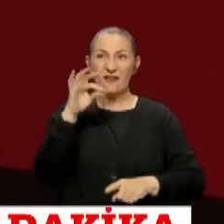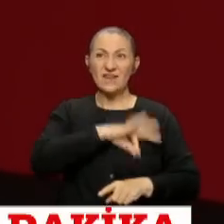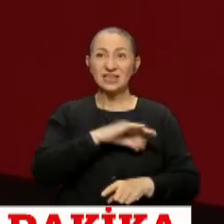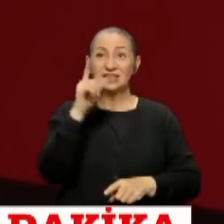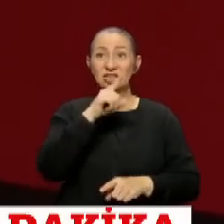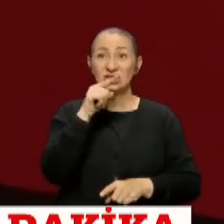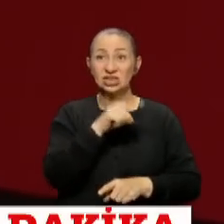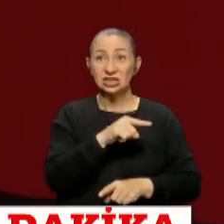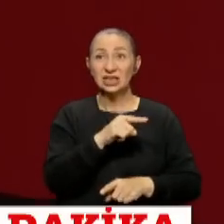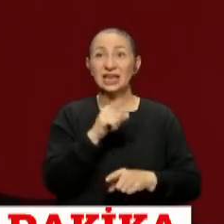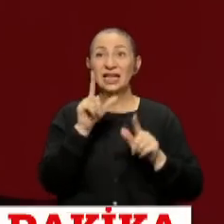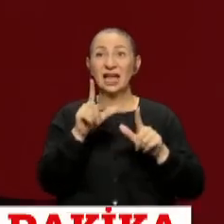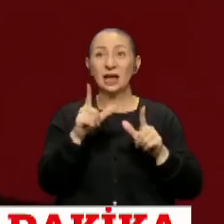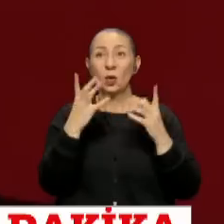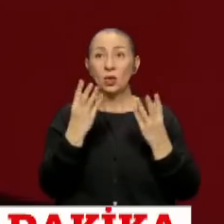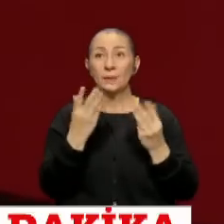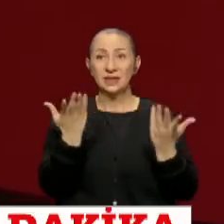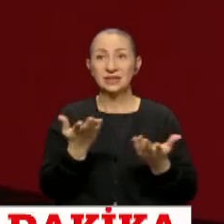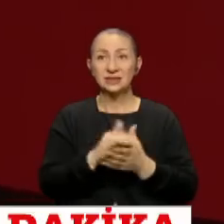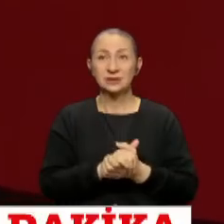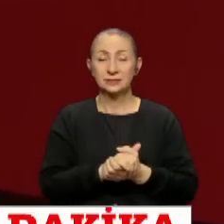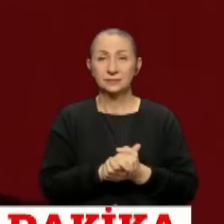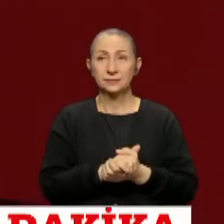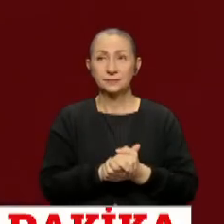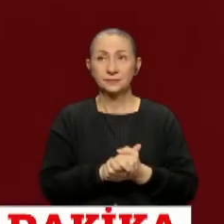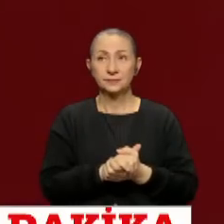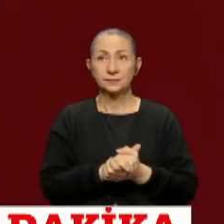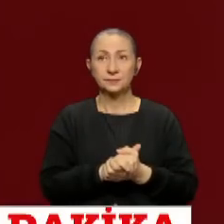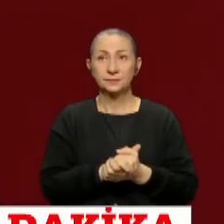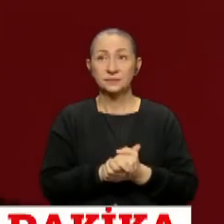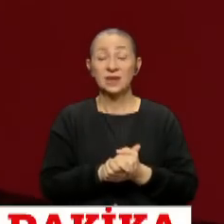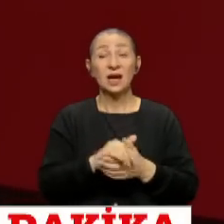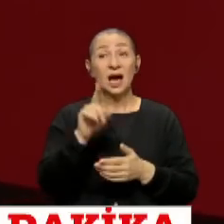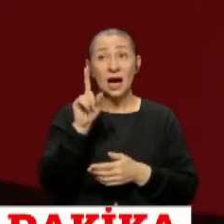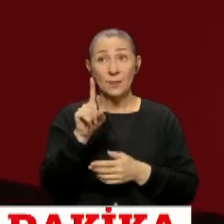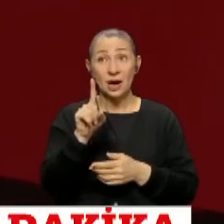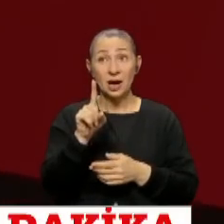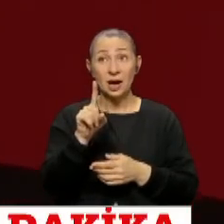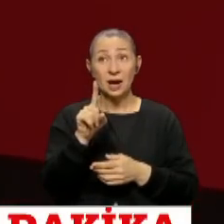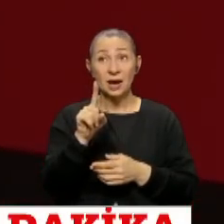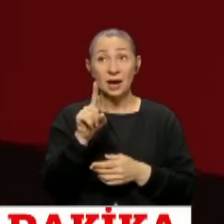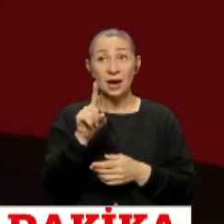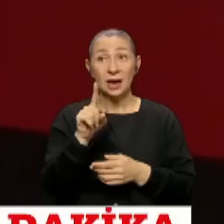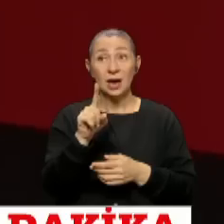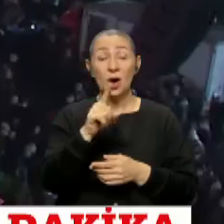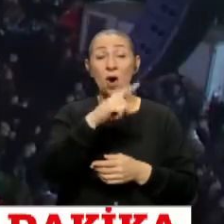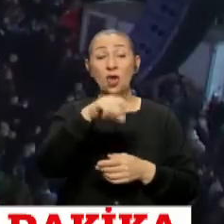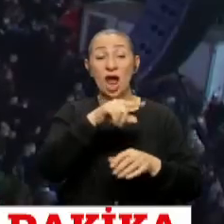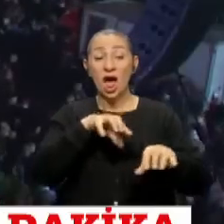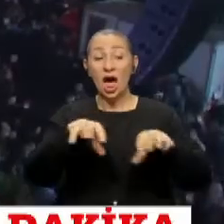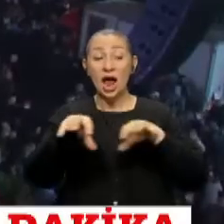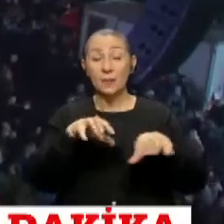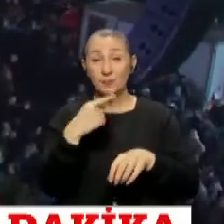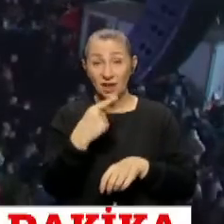çıkarları için gerekli görebilirler. Fakat Onlar